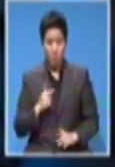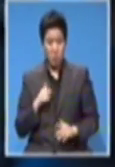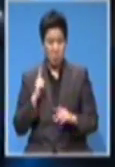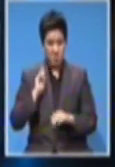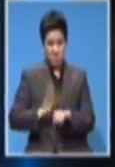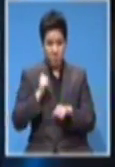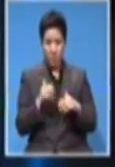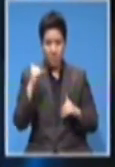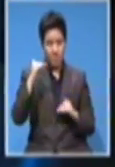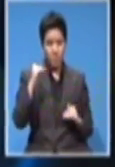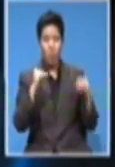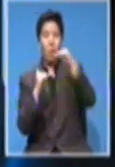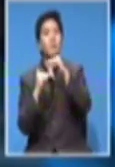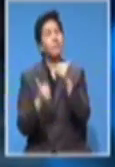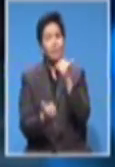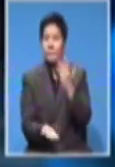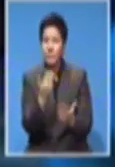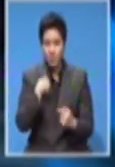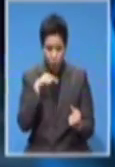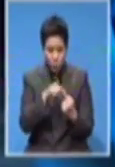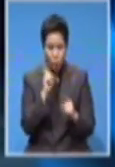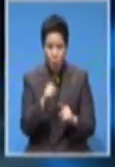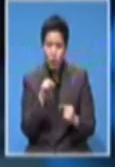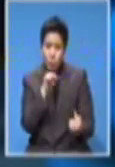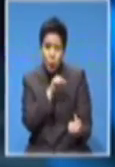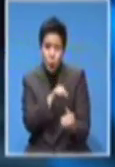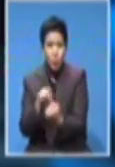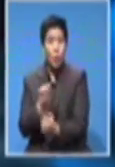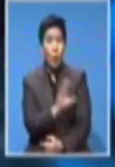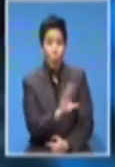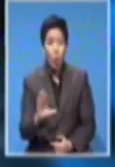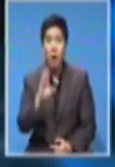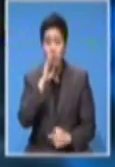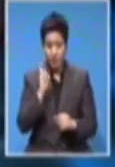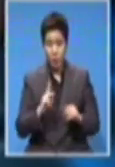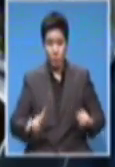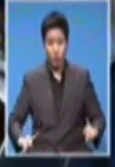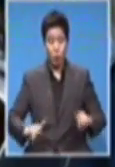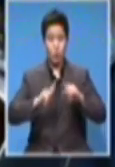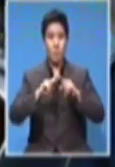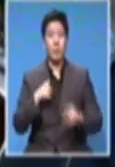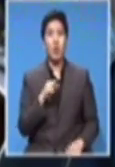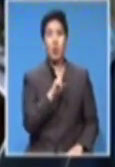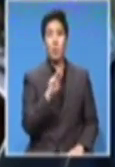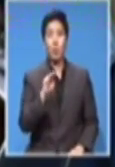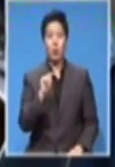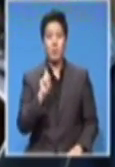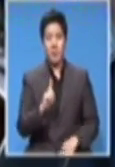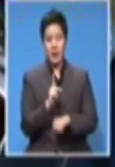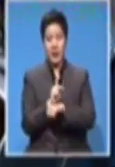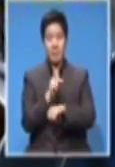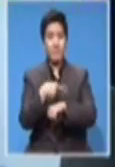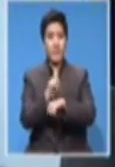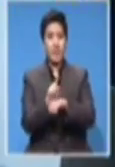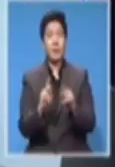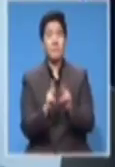มันจะมีคนทั้ง3อย่างสัดส่วนที่เหมาะสมอยู่ตรงนั้นเมื่อขึ้นมาแล้วสมมุติว่าเป็นกระทรวงนะครับก็จะมีรัฐมนตรีกระทรวงนั้นเป็นประธานคณะกรรมการใช่